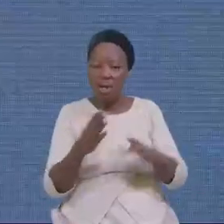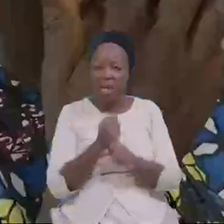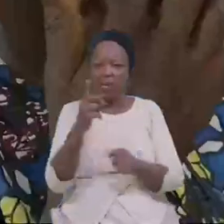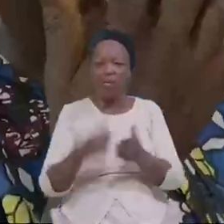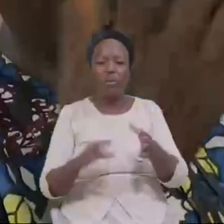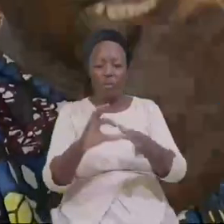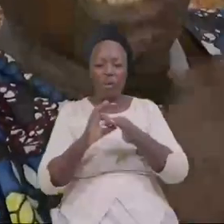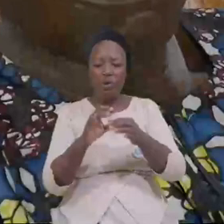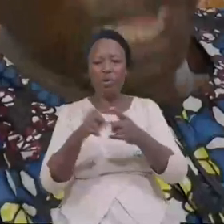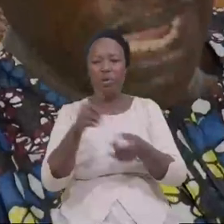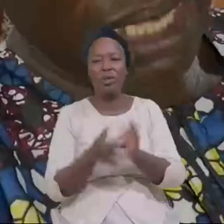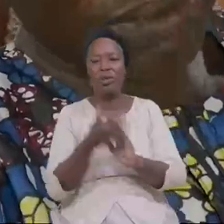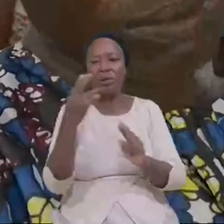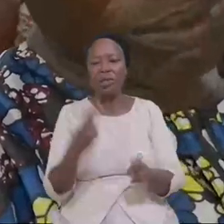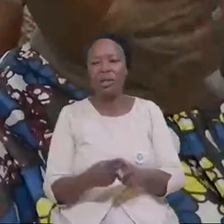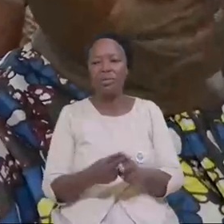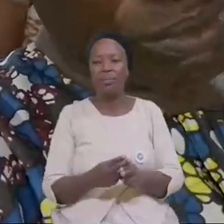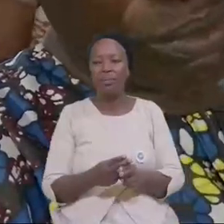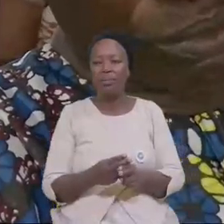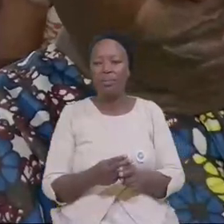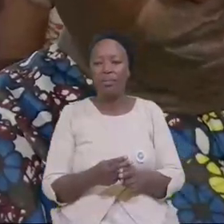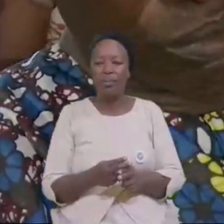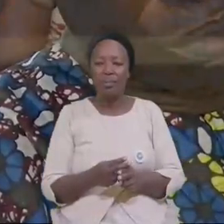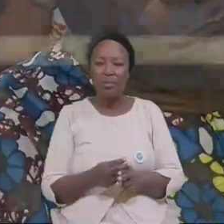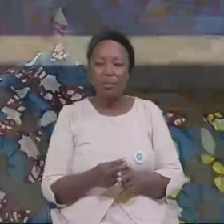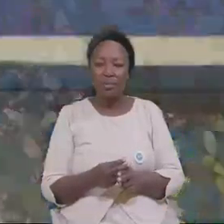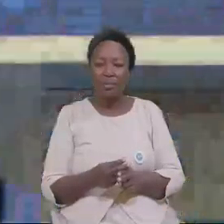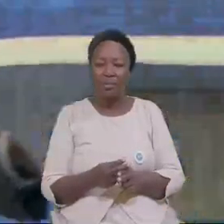Tu vas réclamer ce qui t'appartient.